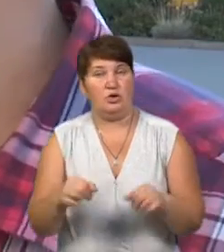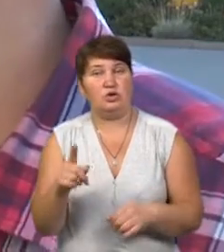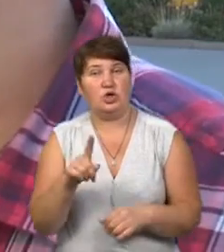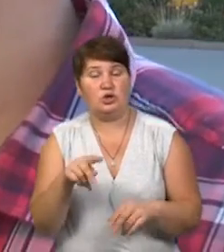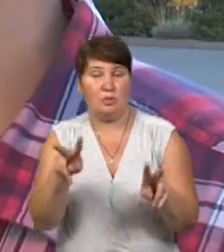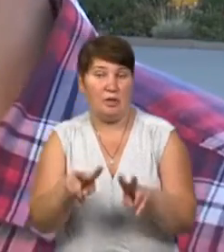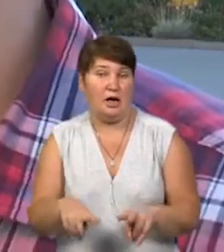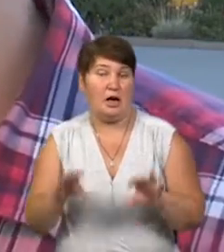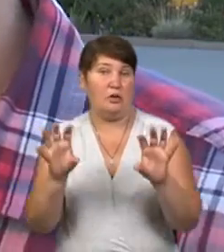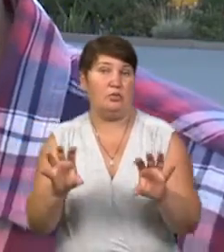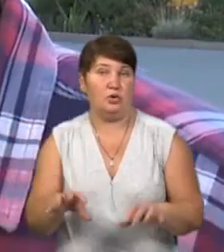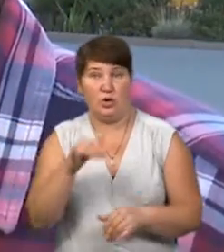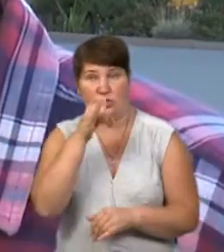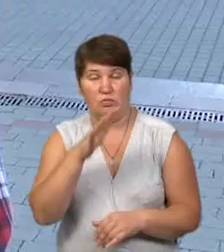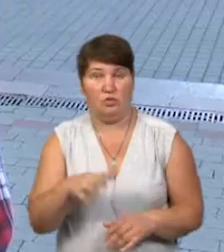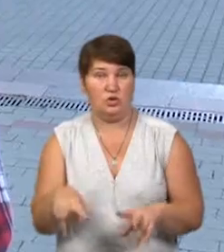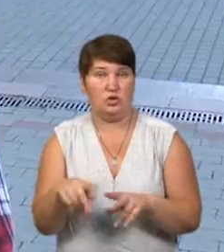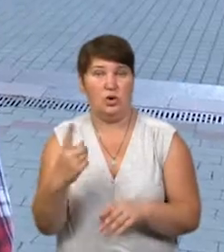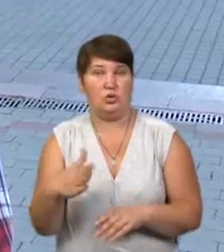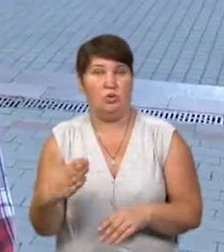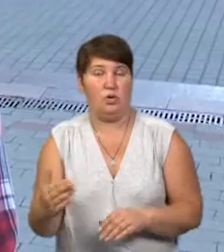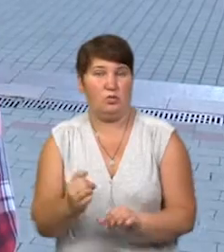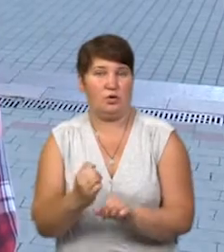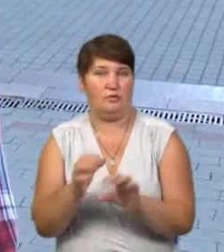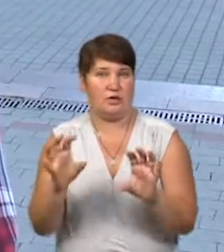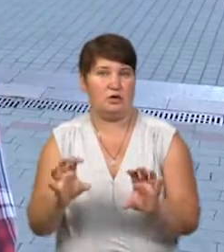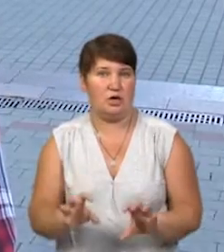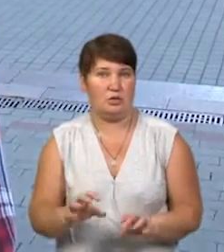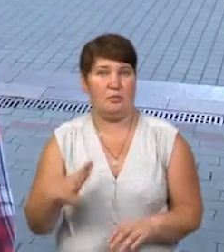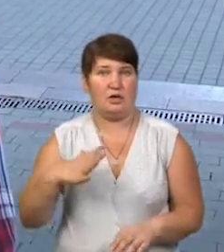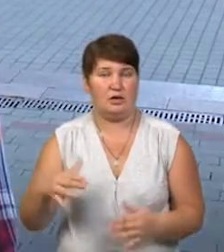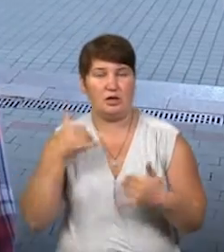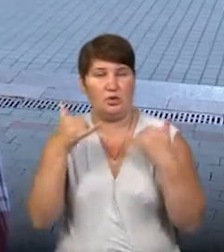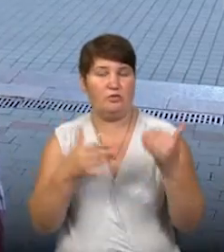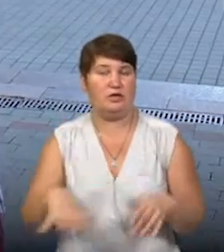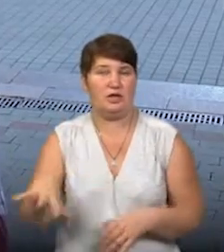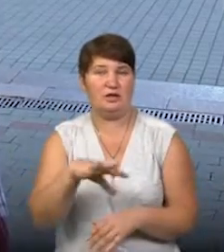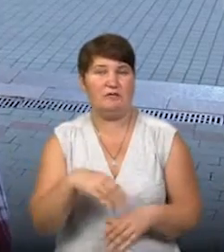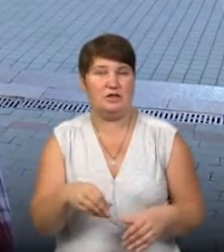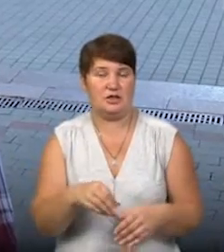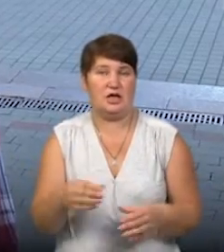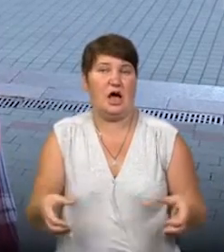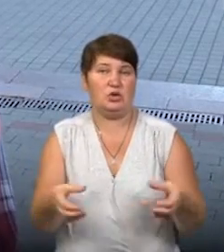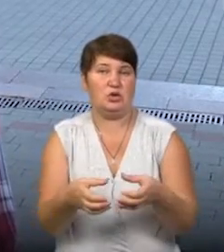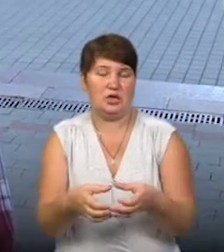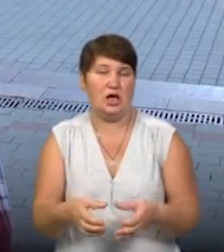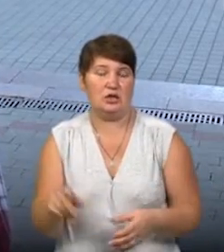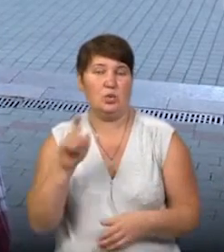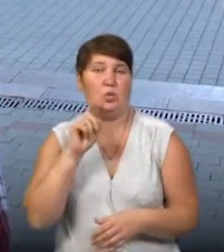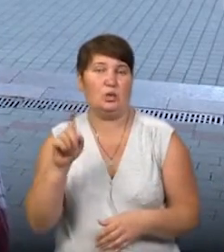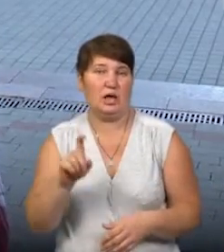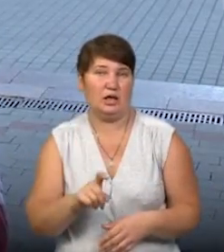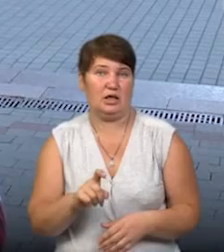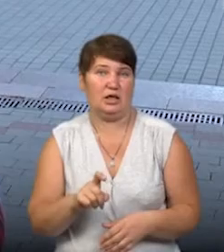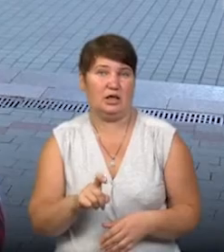Тобто, ну, не може закон однобоко працювати. З нашого виходу немає. Придеться обзвонити всі асоціації України, розумієте, і разом їхати на